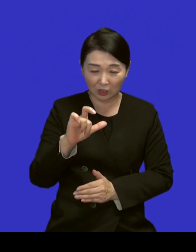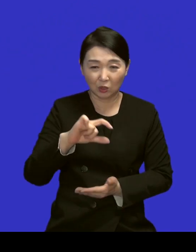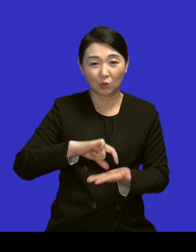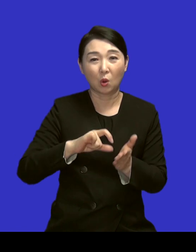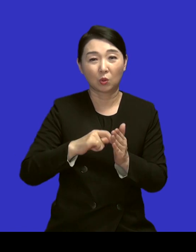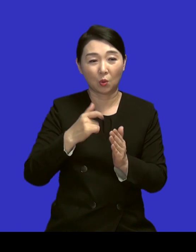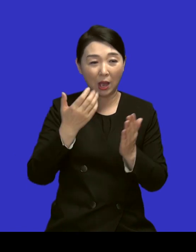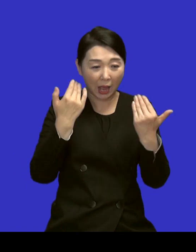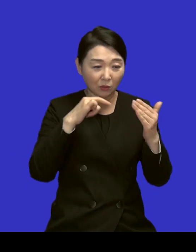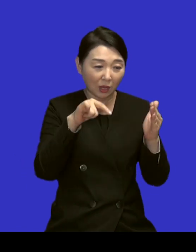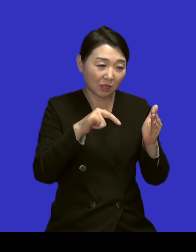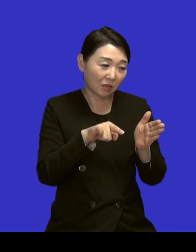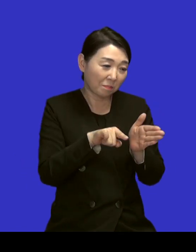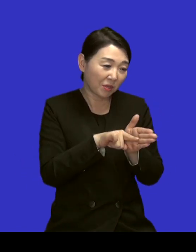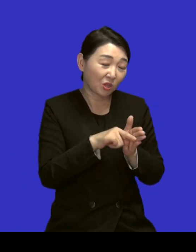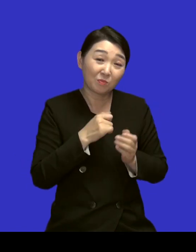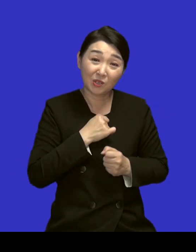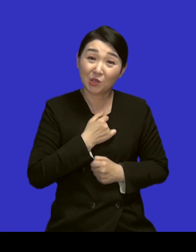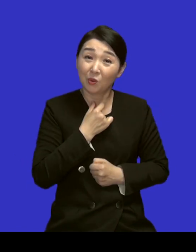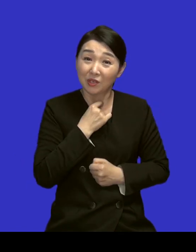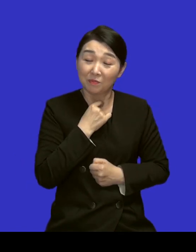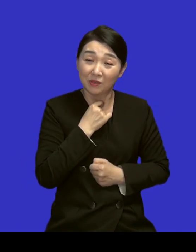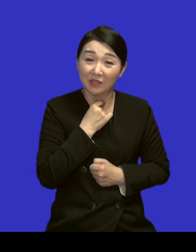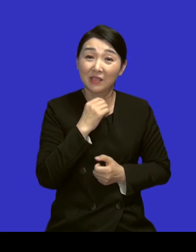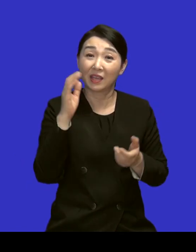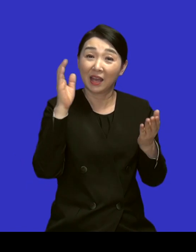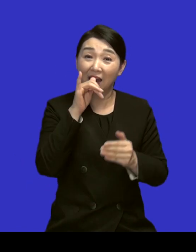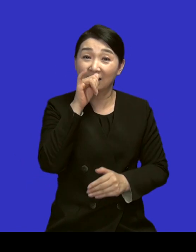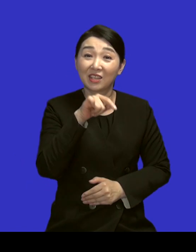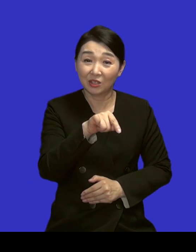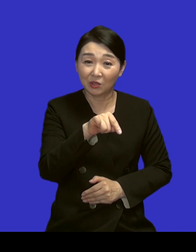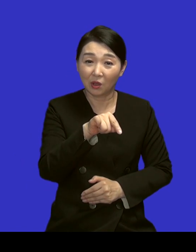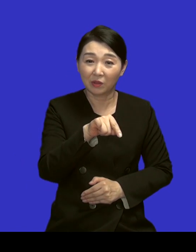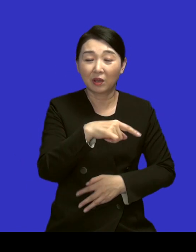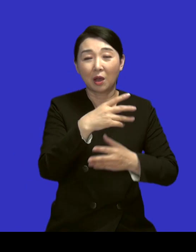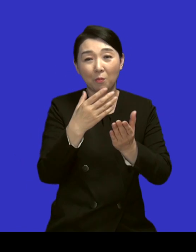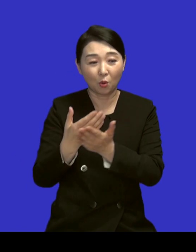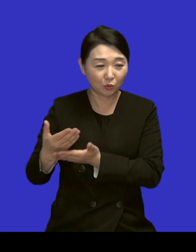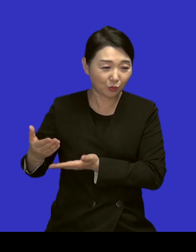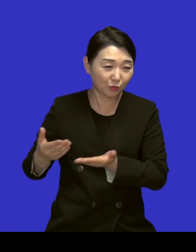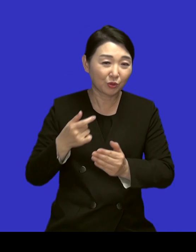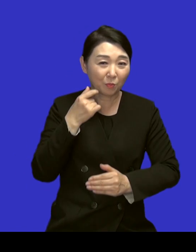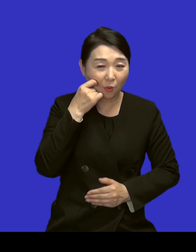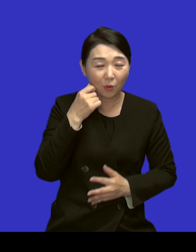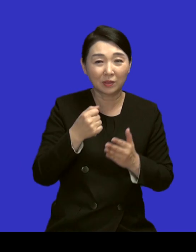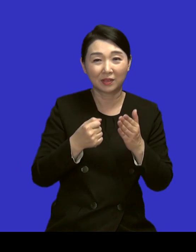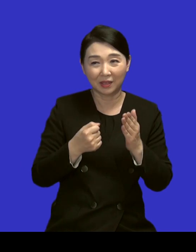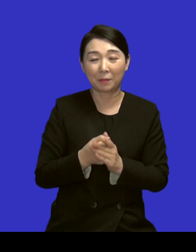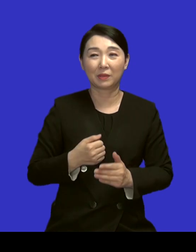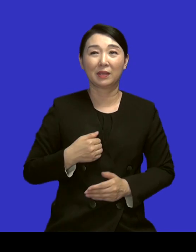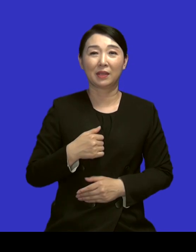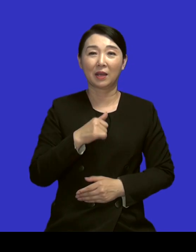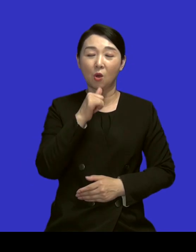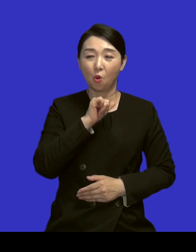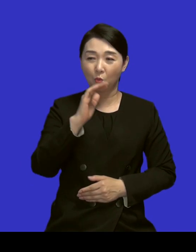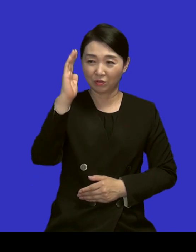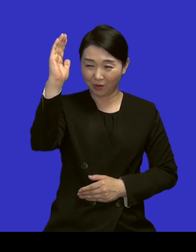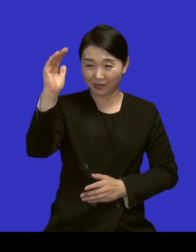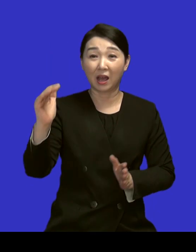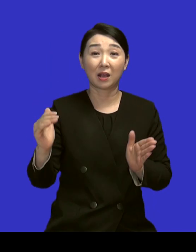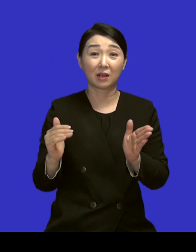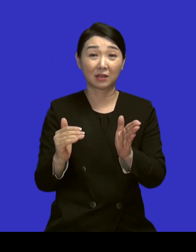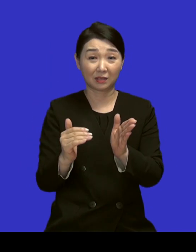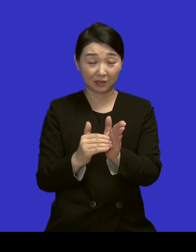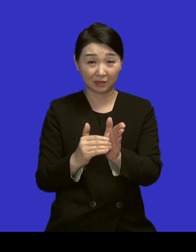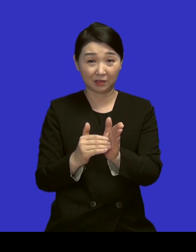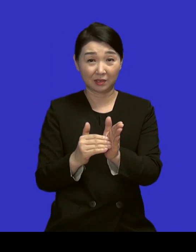기도하는 학생들을 위해서 예. 제가 다 가줄 수가 없으니까 만들기 시작한 짧은 예. 5분 설교 영상인데 예.